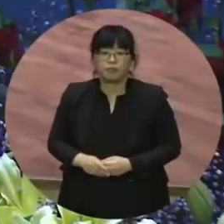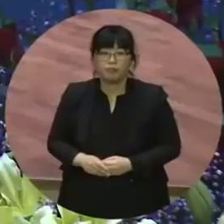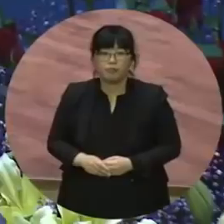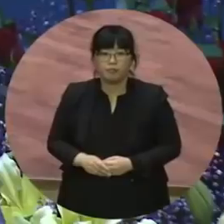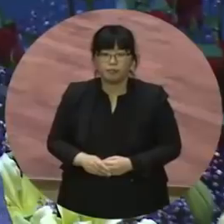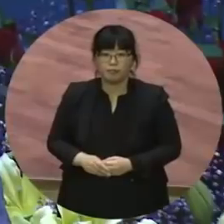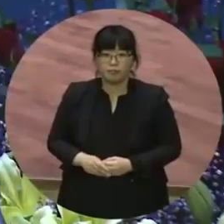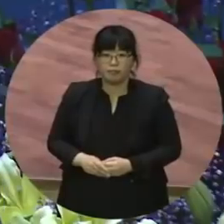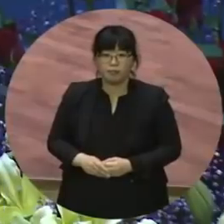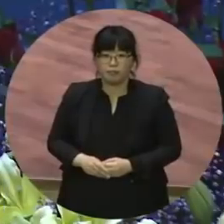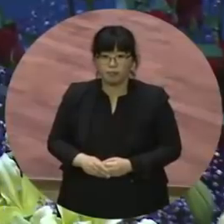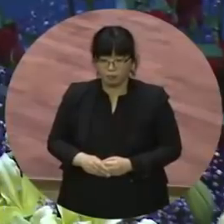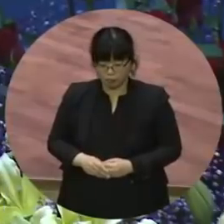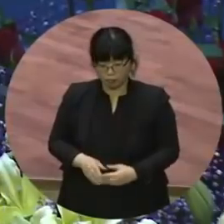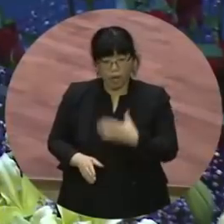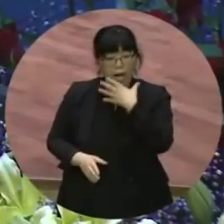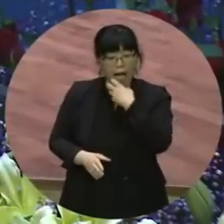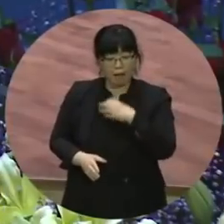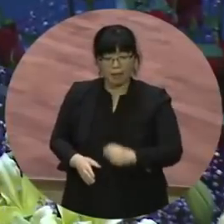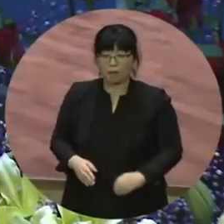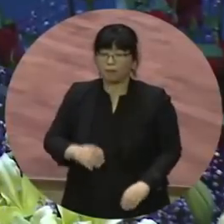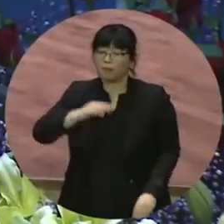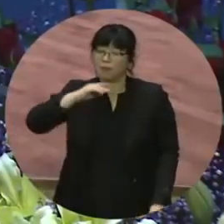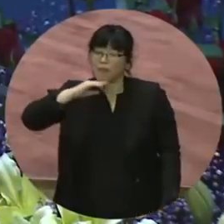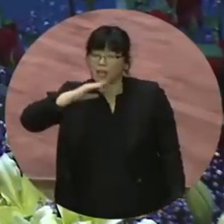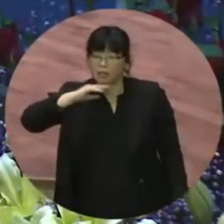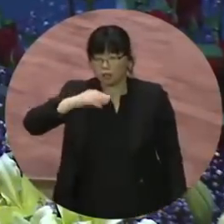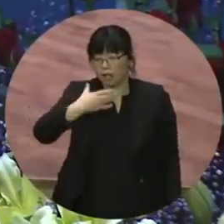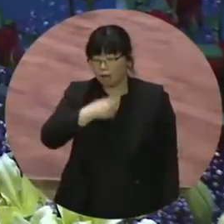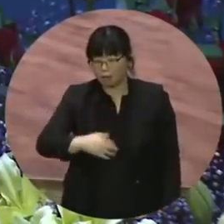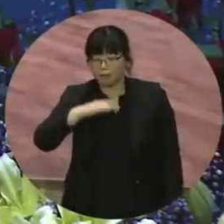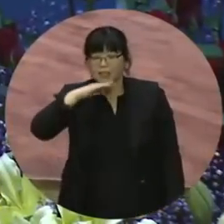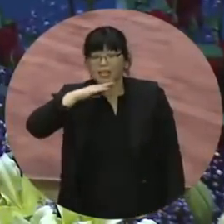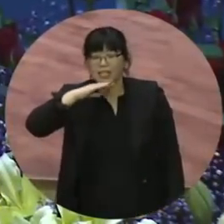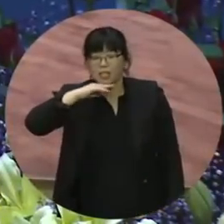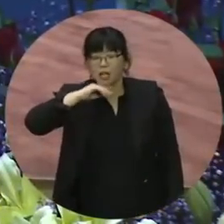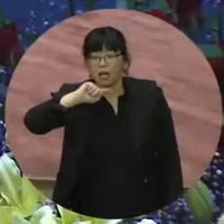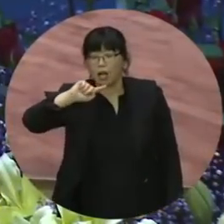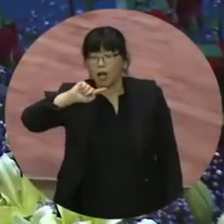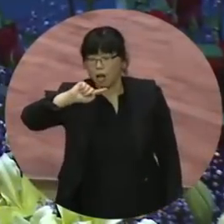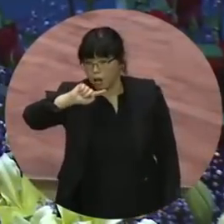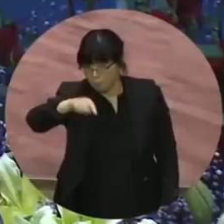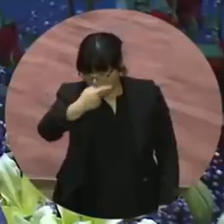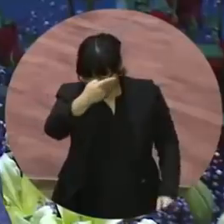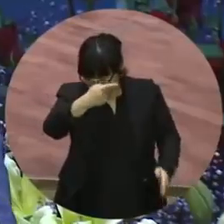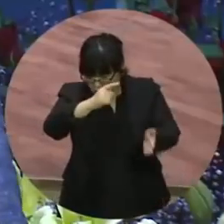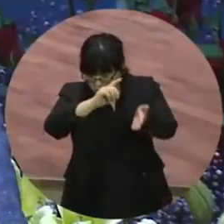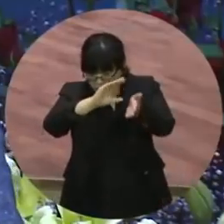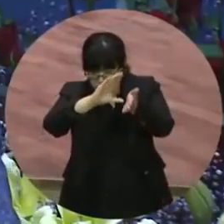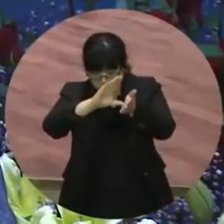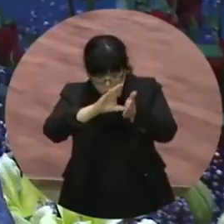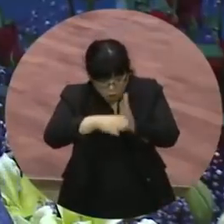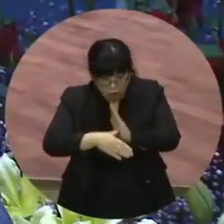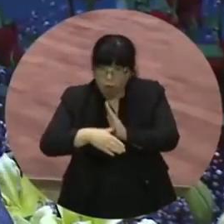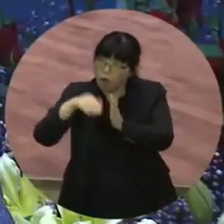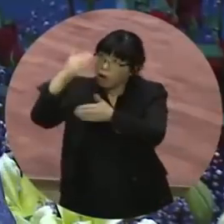하나님이 역사하시므로 아들을 낳고 보니 하나님은 아 반드시 말씀하신 대로